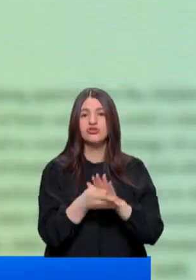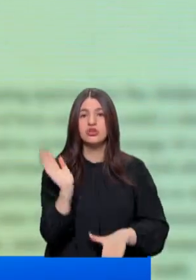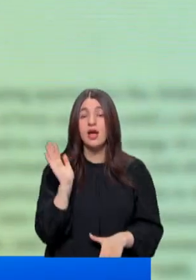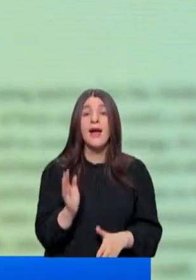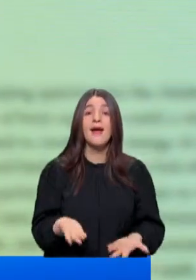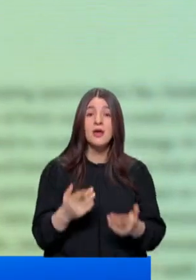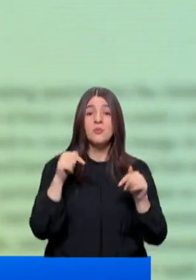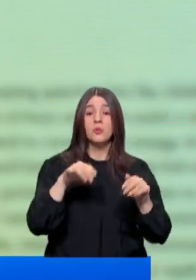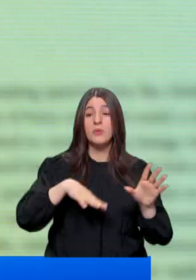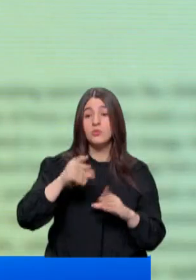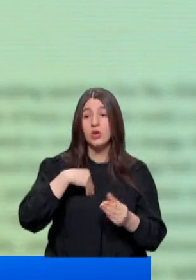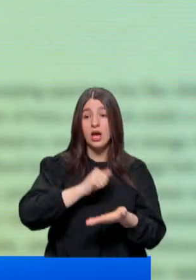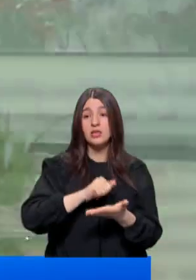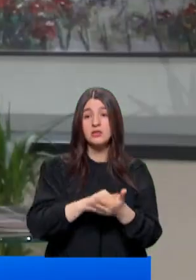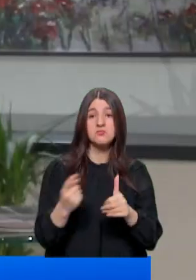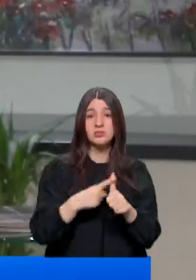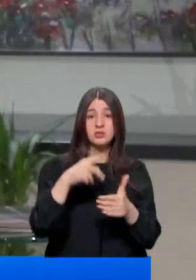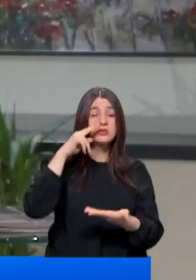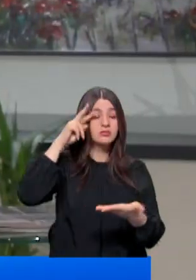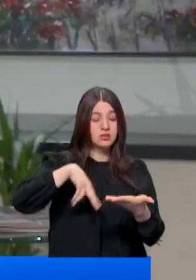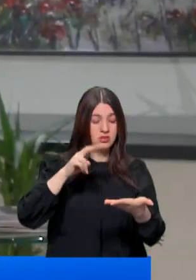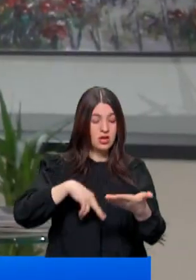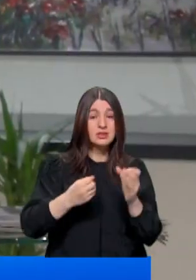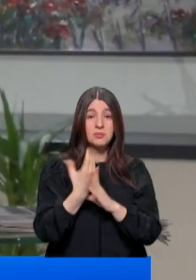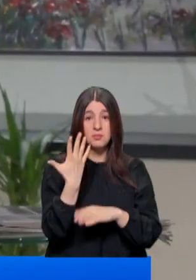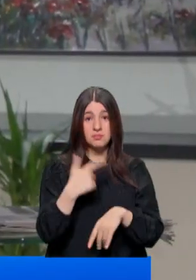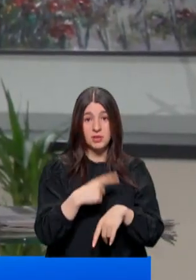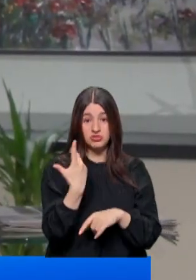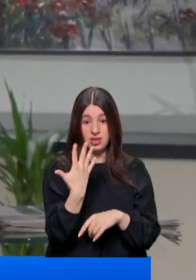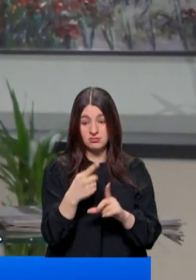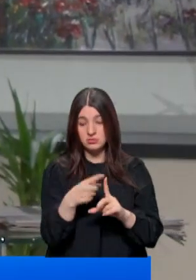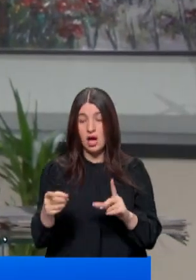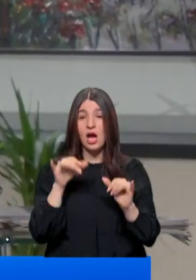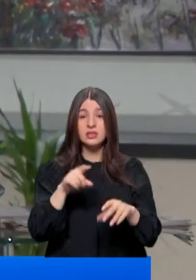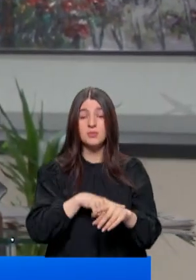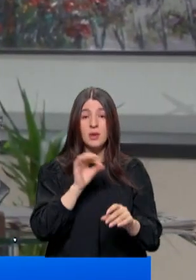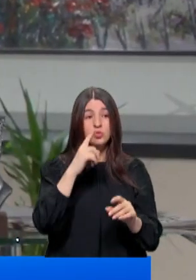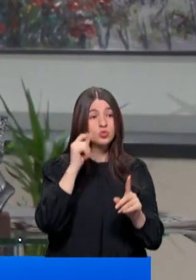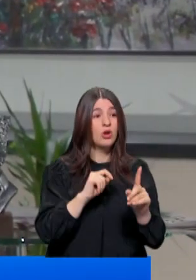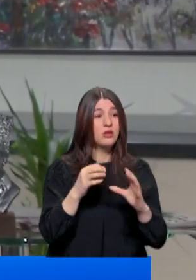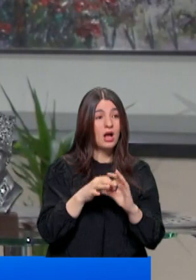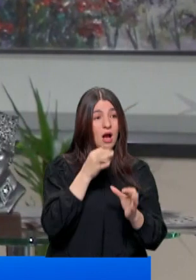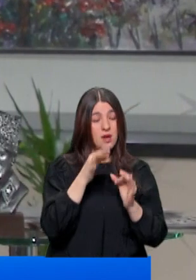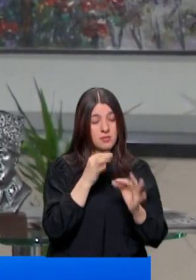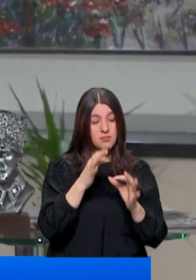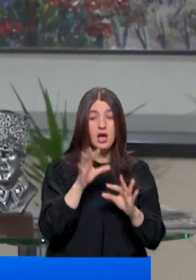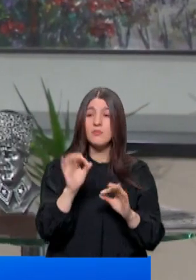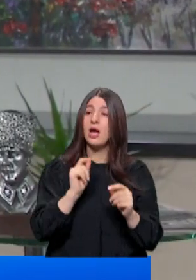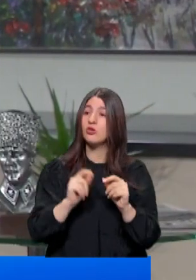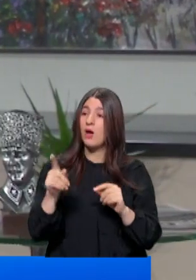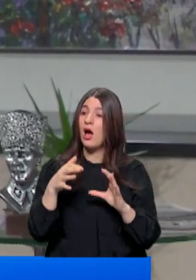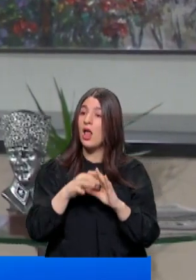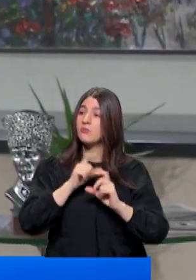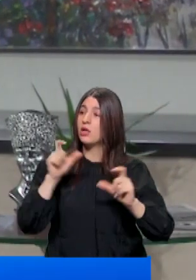Tabii bugün ben bütün gazeteleri birinci sayfaları okurken sabah 5'ten itibaren aynı zamanda hem Ukrayna ile ilgili haberler, hem ekonomiye